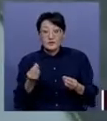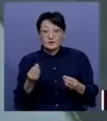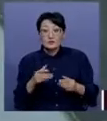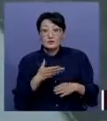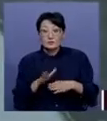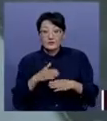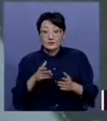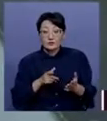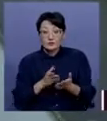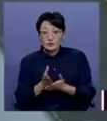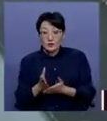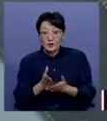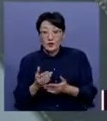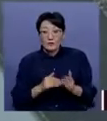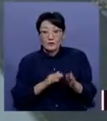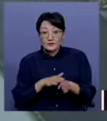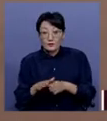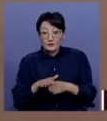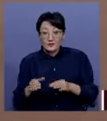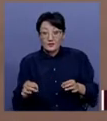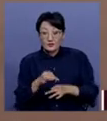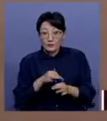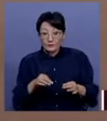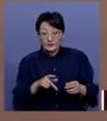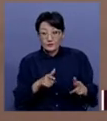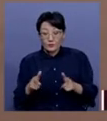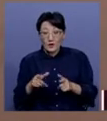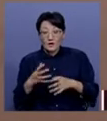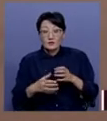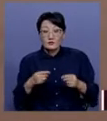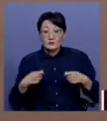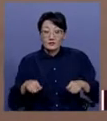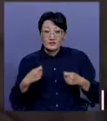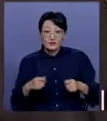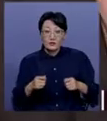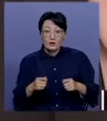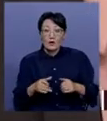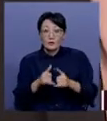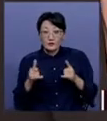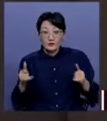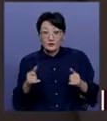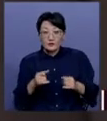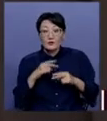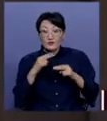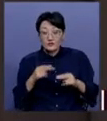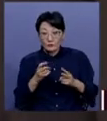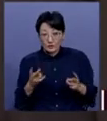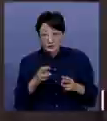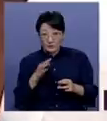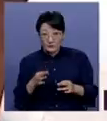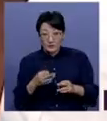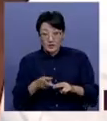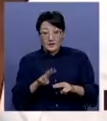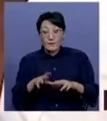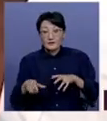несие саясатын іске асыру стратегиясын әзірлеу барысында халықаралық нарықтағы іргелі үрдістерді ескеру қажеттігін айтты.